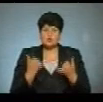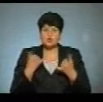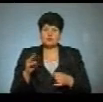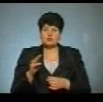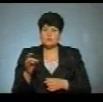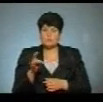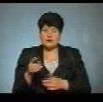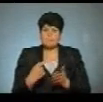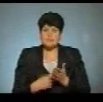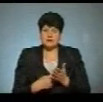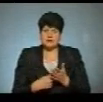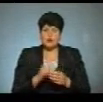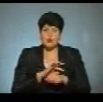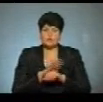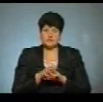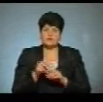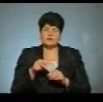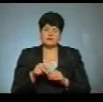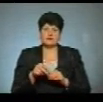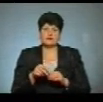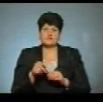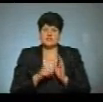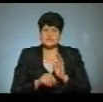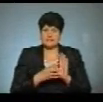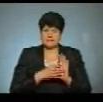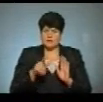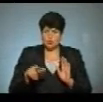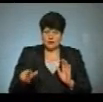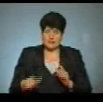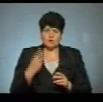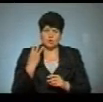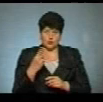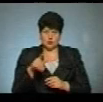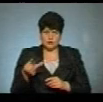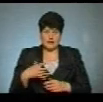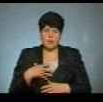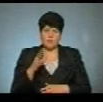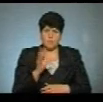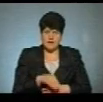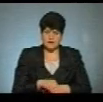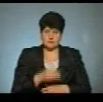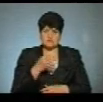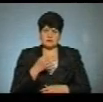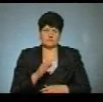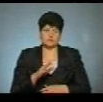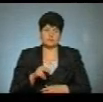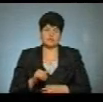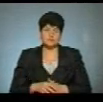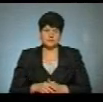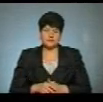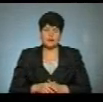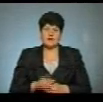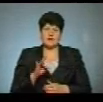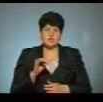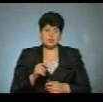Шумському районі підтвердили COVID-19 у 69 людей. Троє осіб у цьому районі померли, повідомив Володимир Паничев.